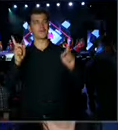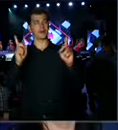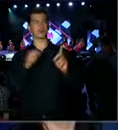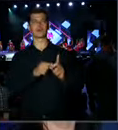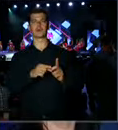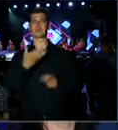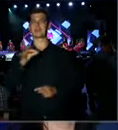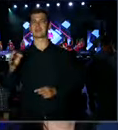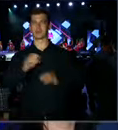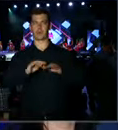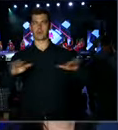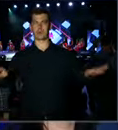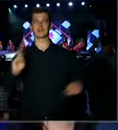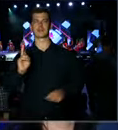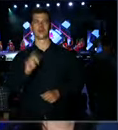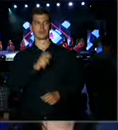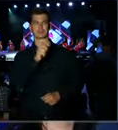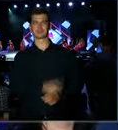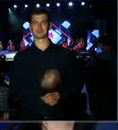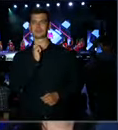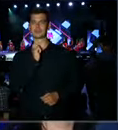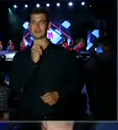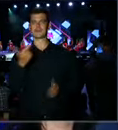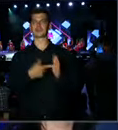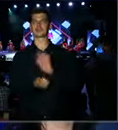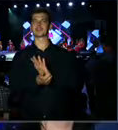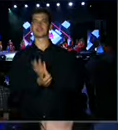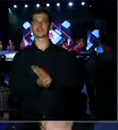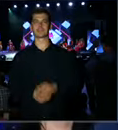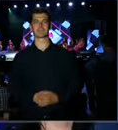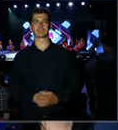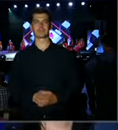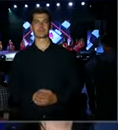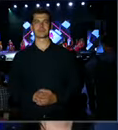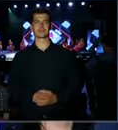Miss Popularności 2016 została